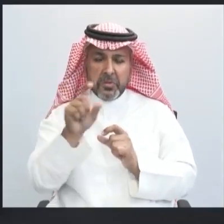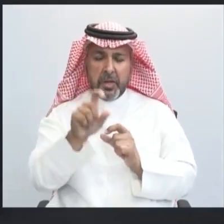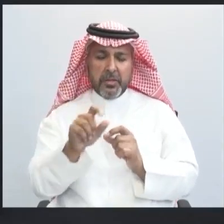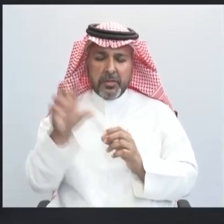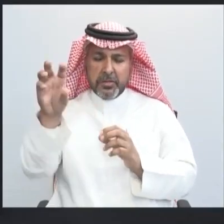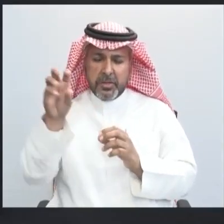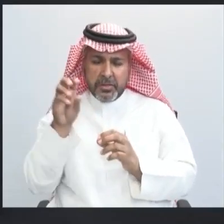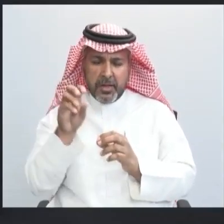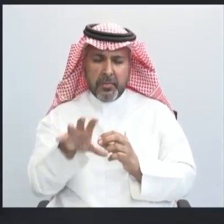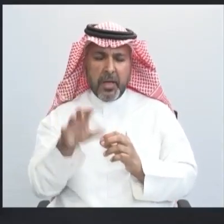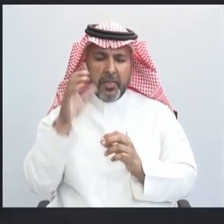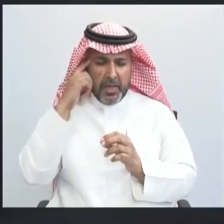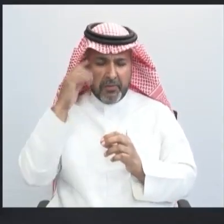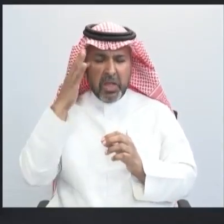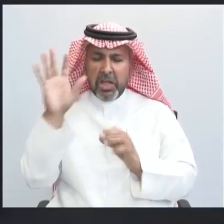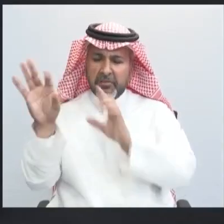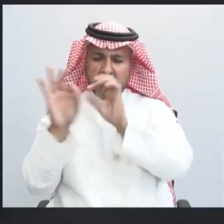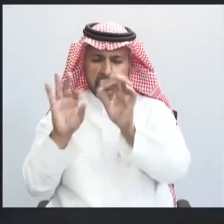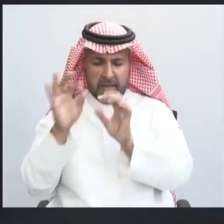السحب والإفلات، أو منصة